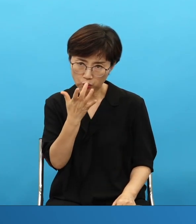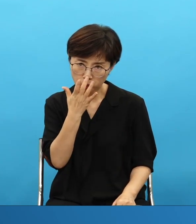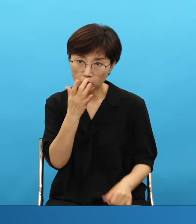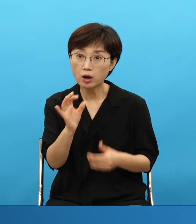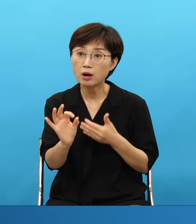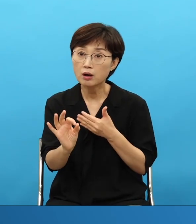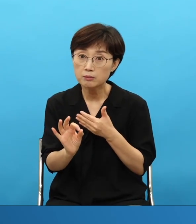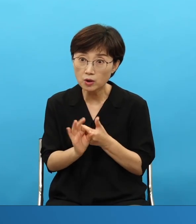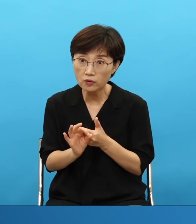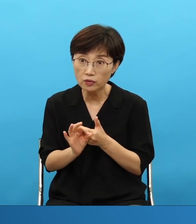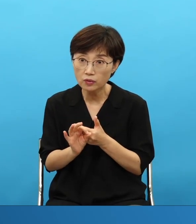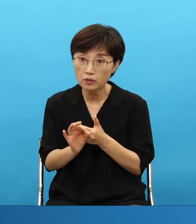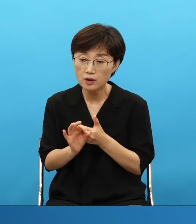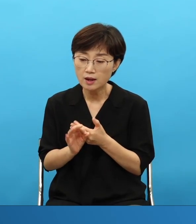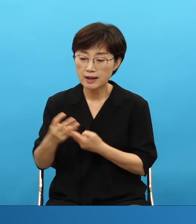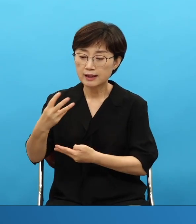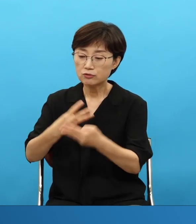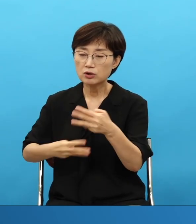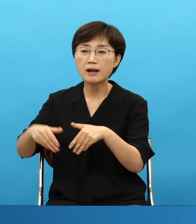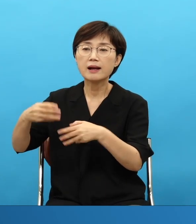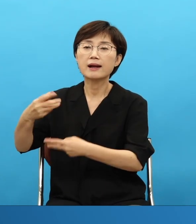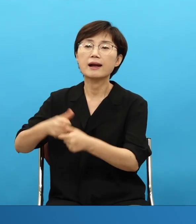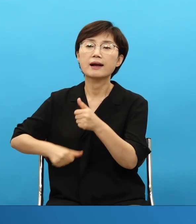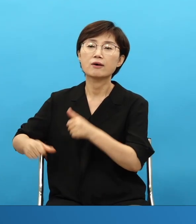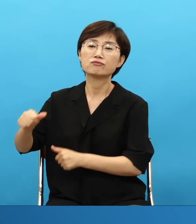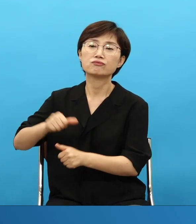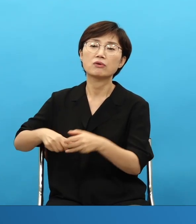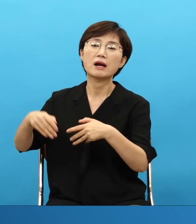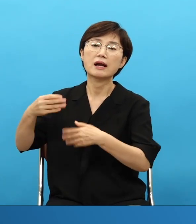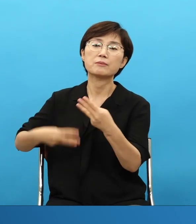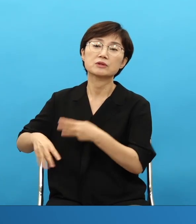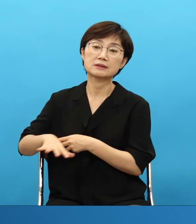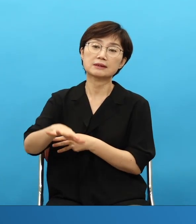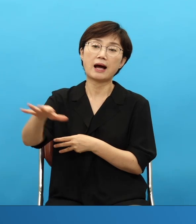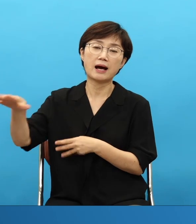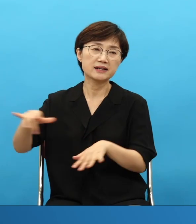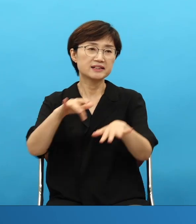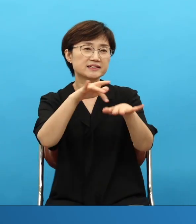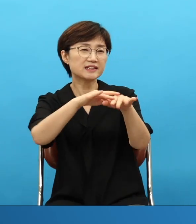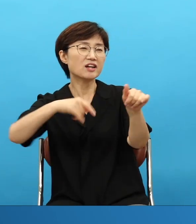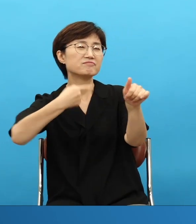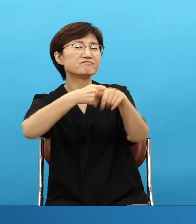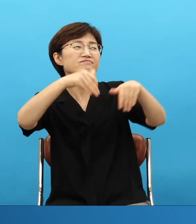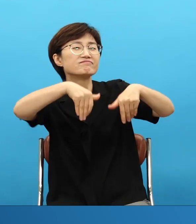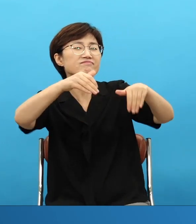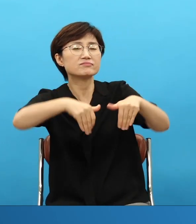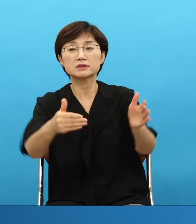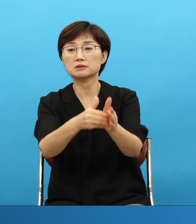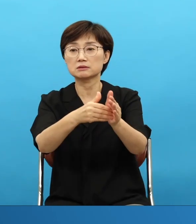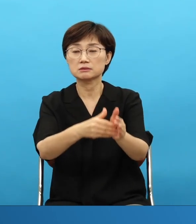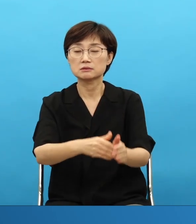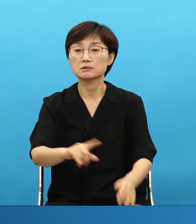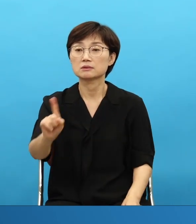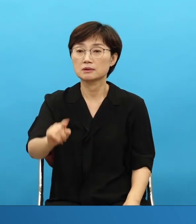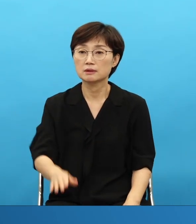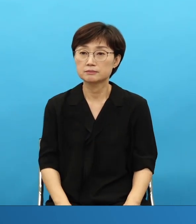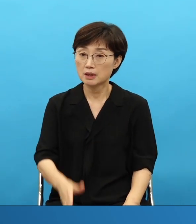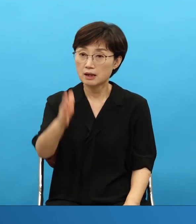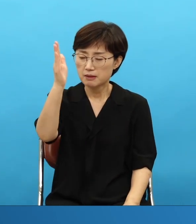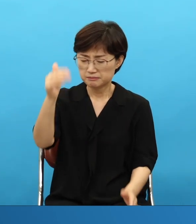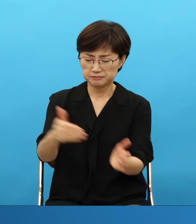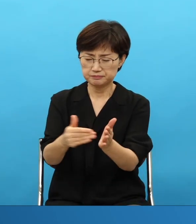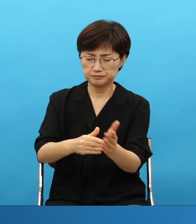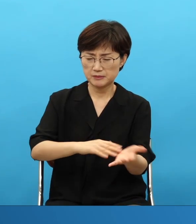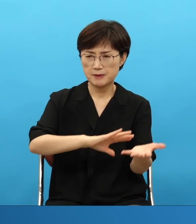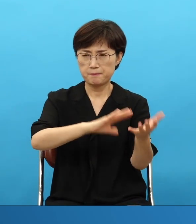세상에 심부름하다가 끝내요. If you don't know the reason, then all the remnants will just run errands for Satan and end their lives. 그걸 뒤집어야 돼요. We must